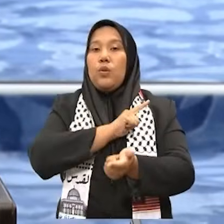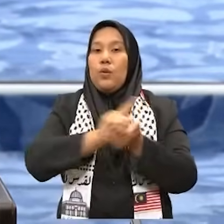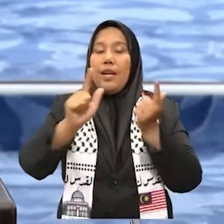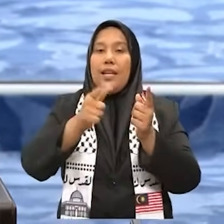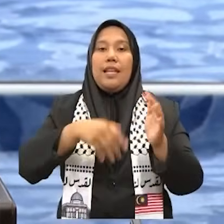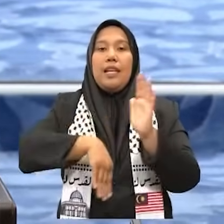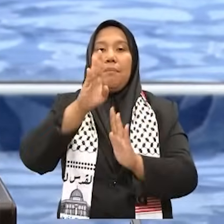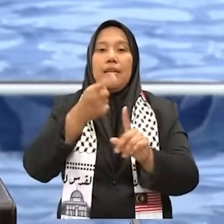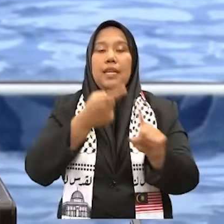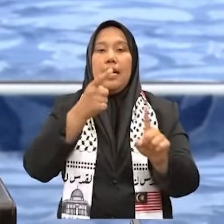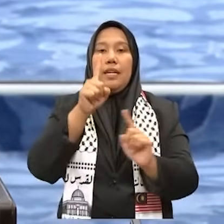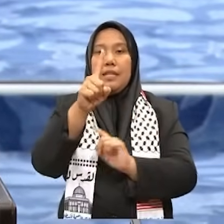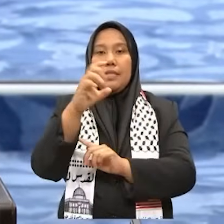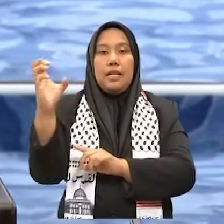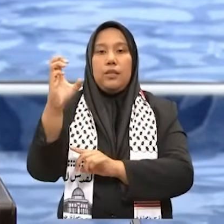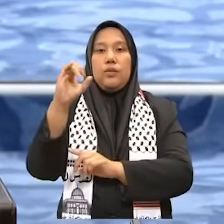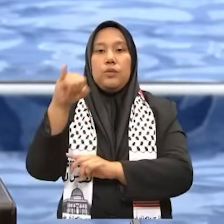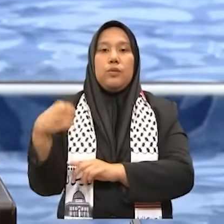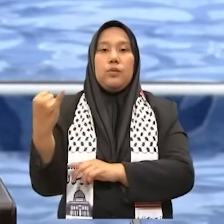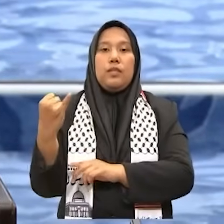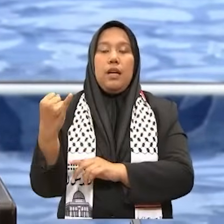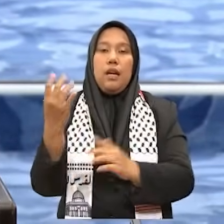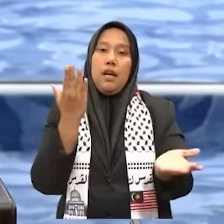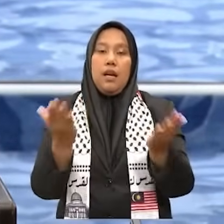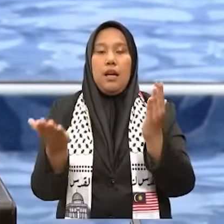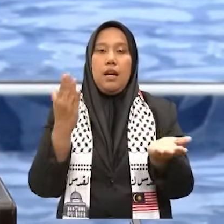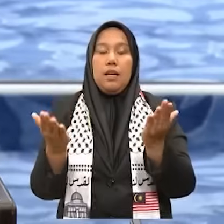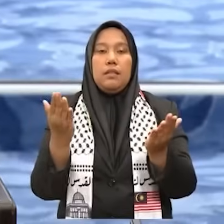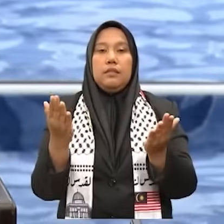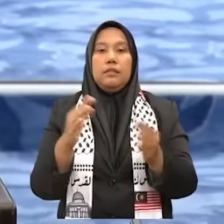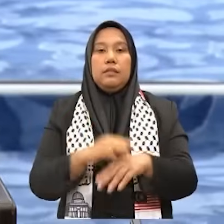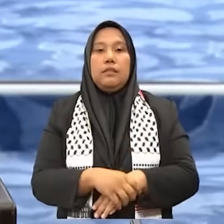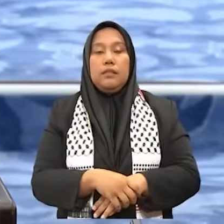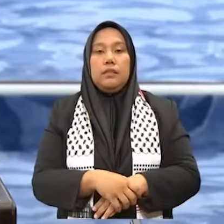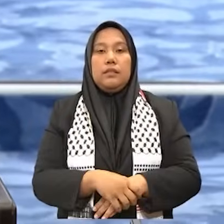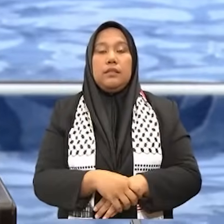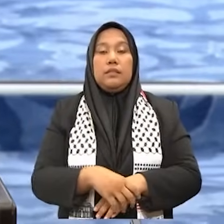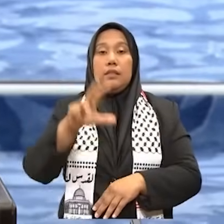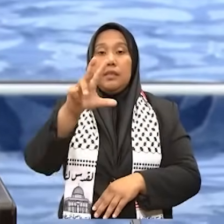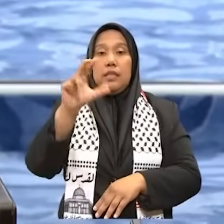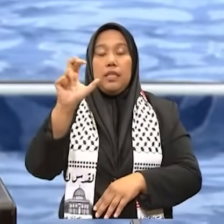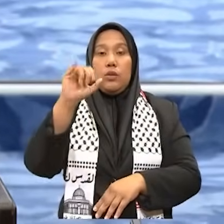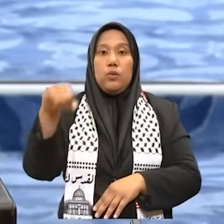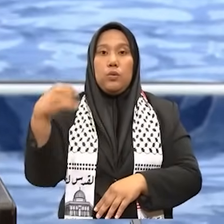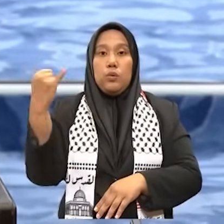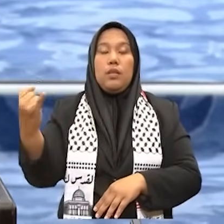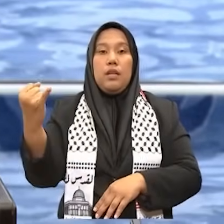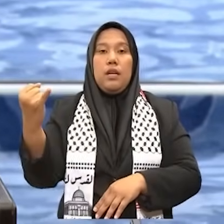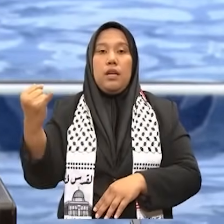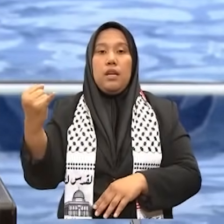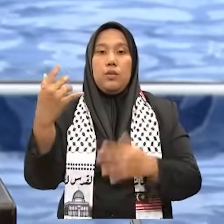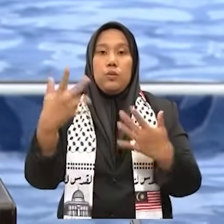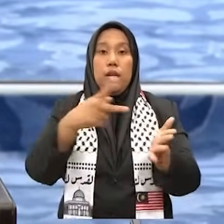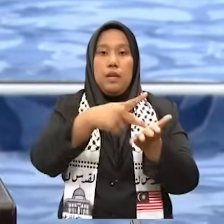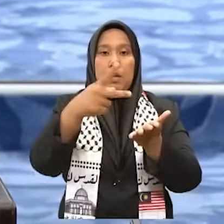ringgit ketimbang jumlah sekitar 300 juta ringgit yang dibelanjakan terdahulu.